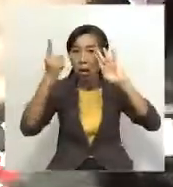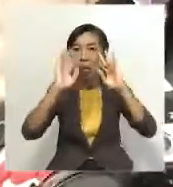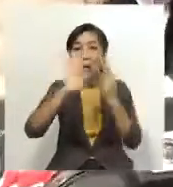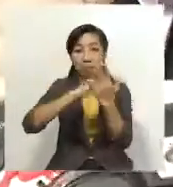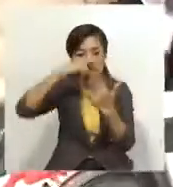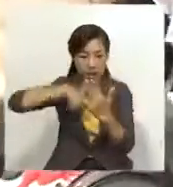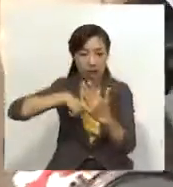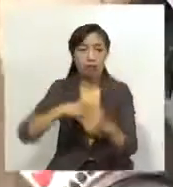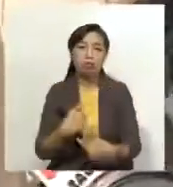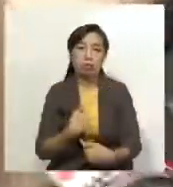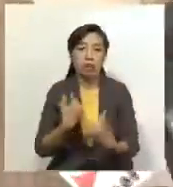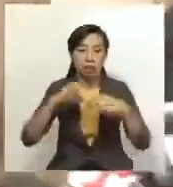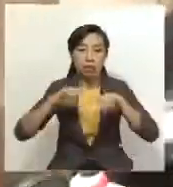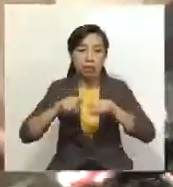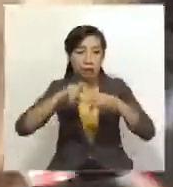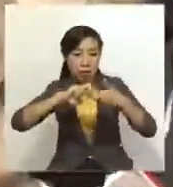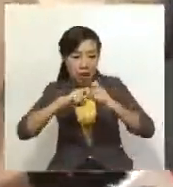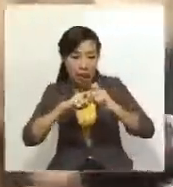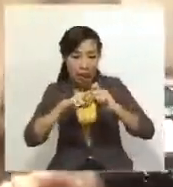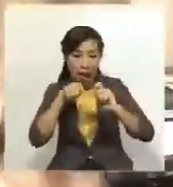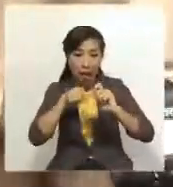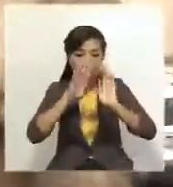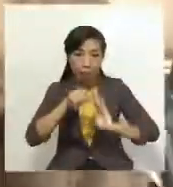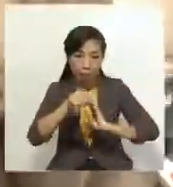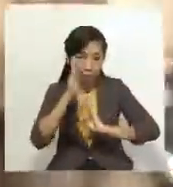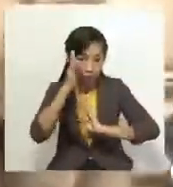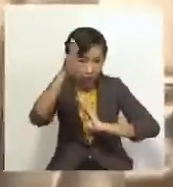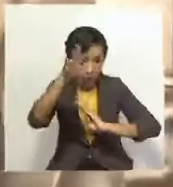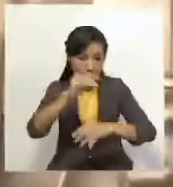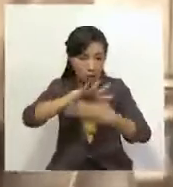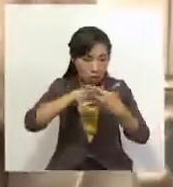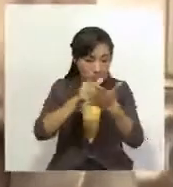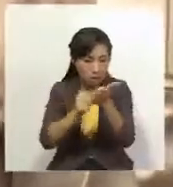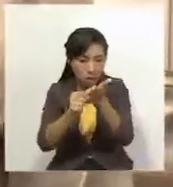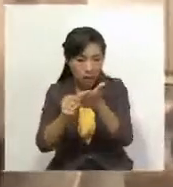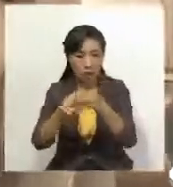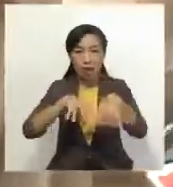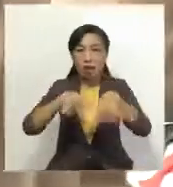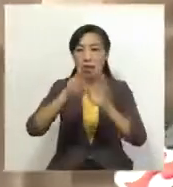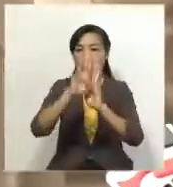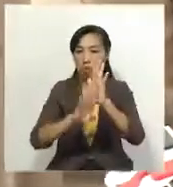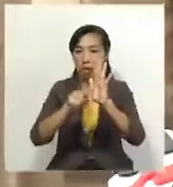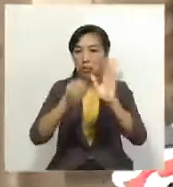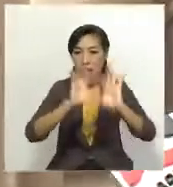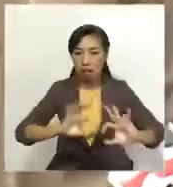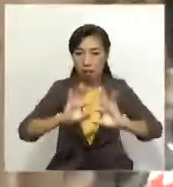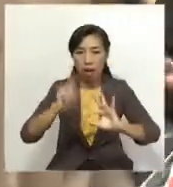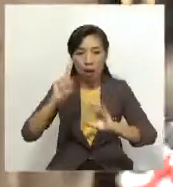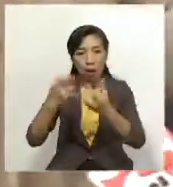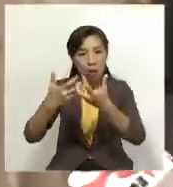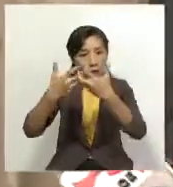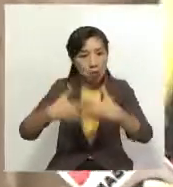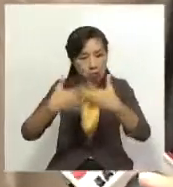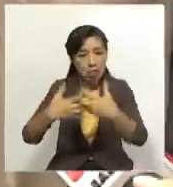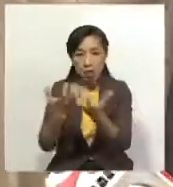ประเทศไทยดังนั้นการรับมือปัญหาในลักษณะนี้การจัดระเบียบเป็นสิ่งสำคัญที่สุดรวมถึงต้องใช้ยุทโธป